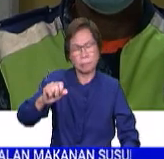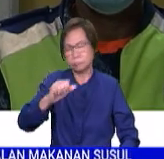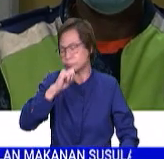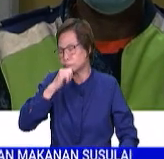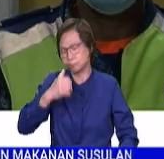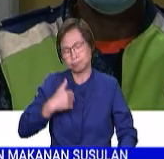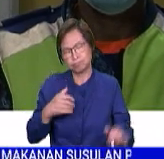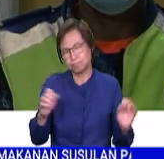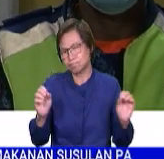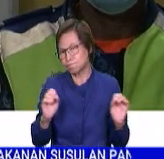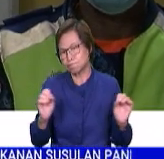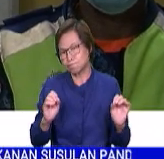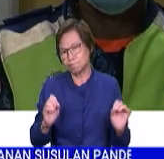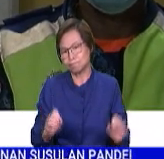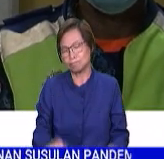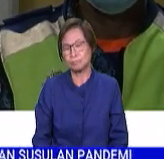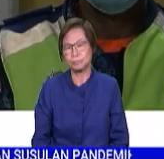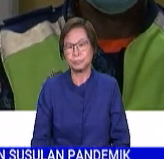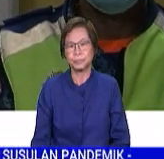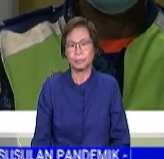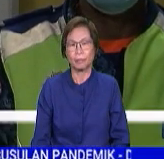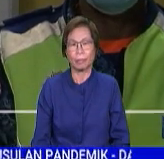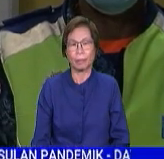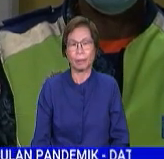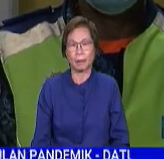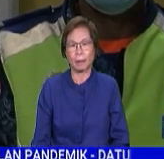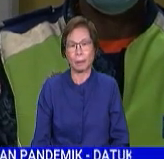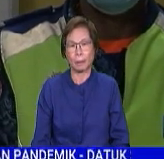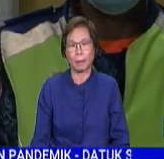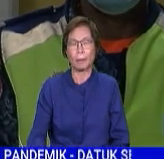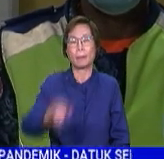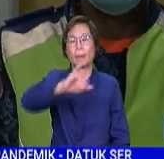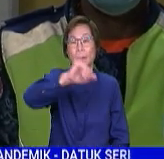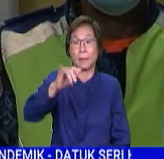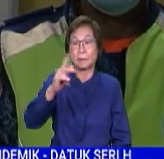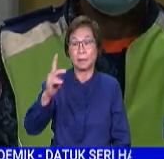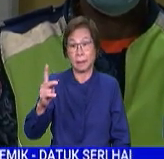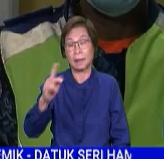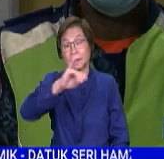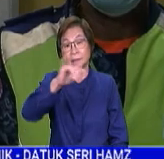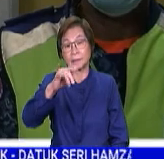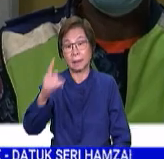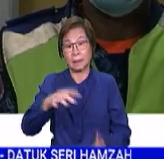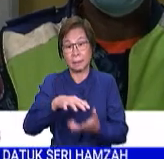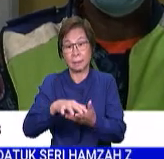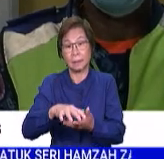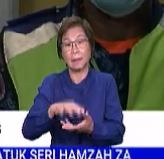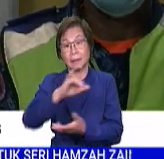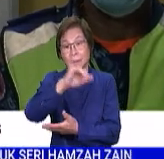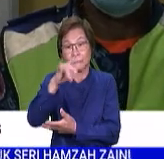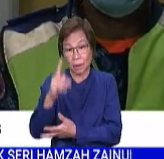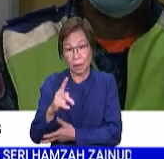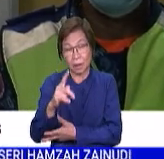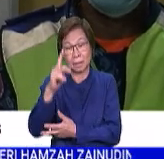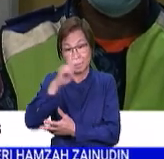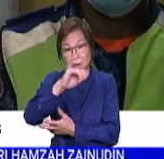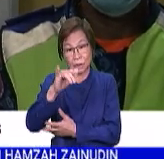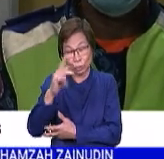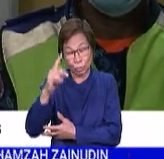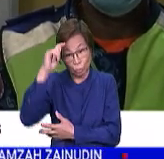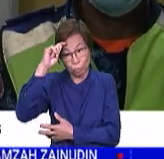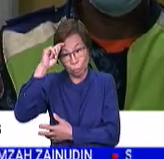sementara dibuka buat masa ini. Okey, jawatankuasa bencana daerah Hulu Terengganu telah